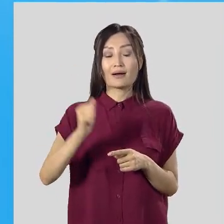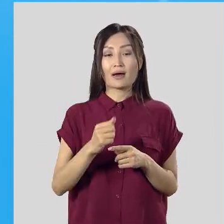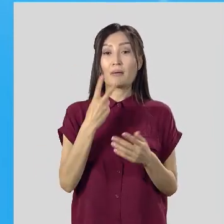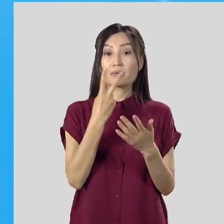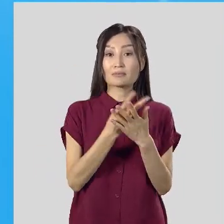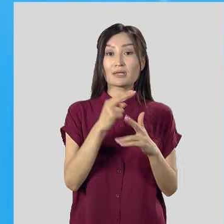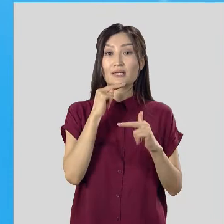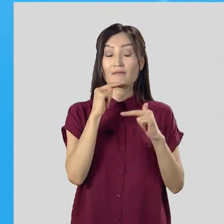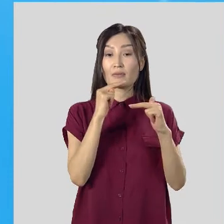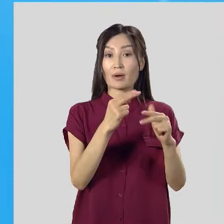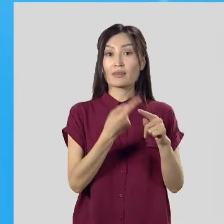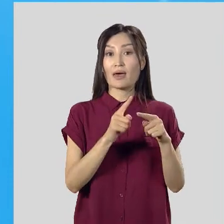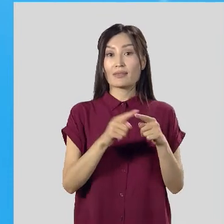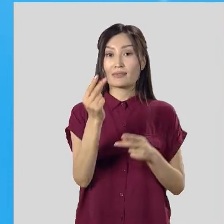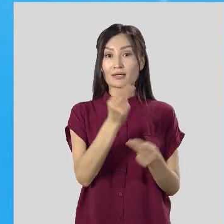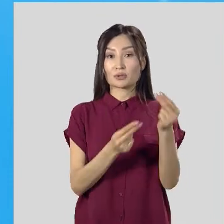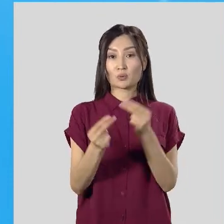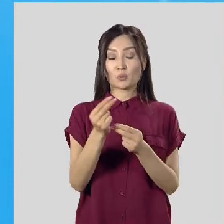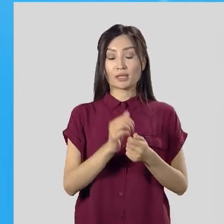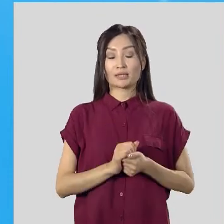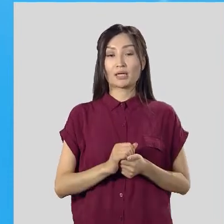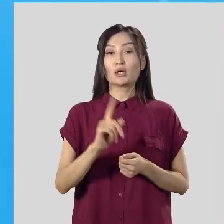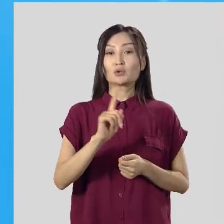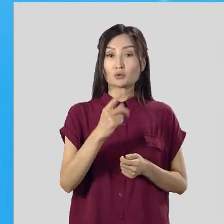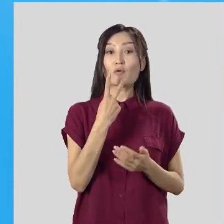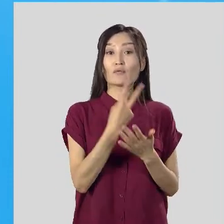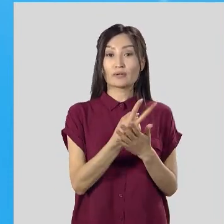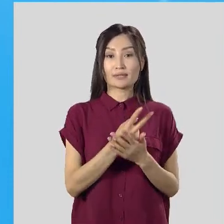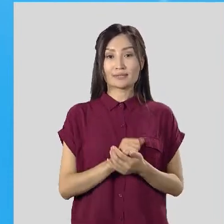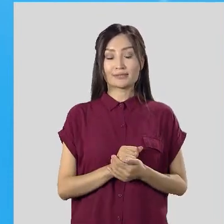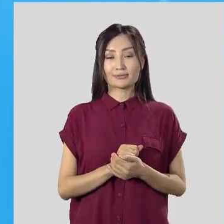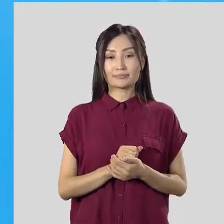Посмотрите внимательно на этот рисунок. Что вы видите?